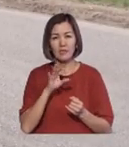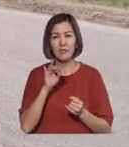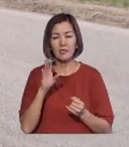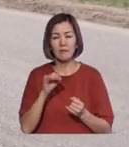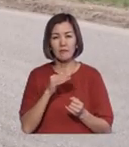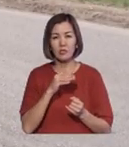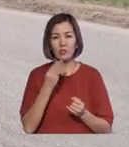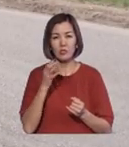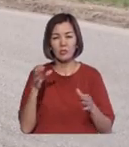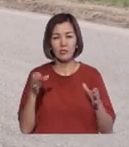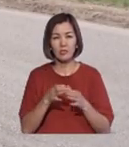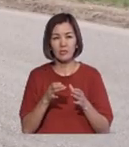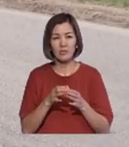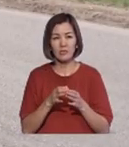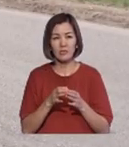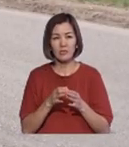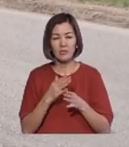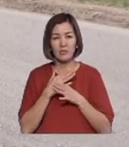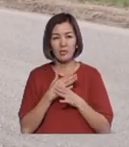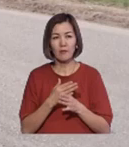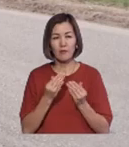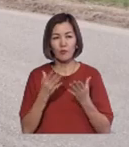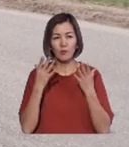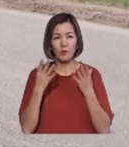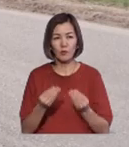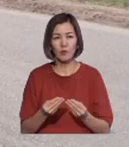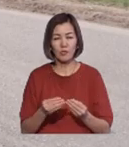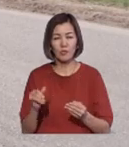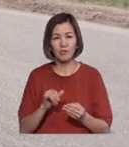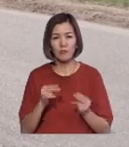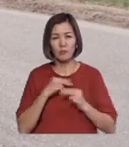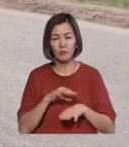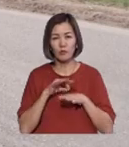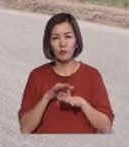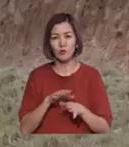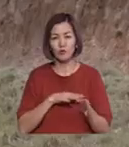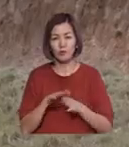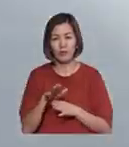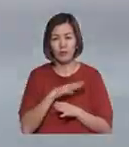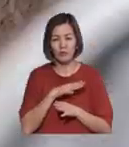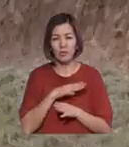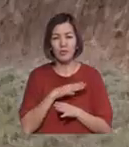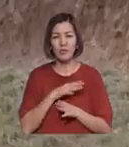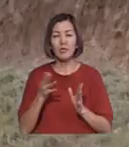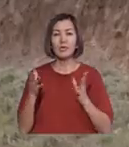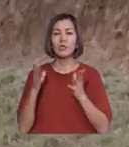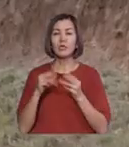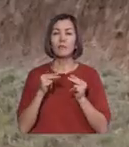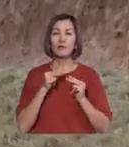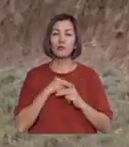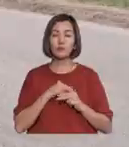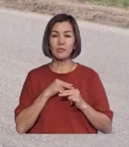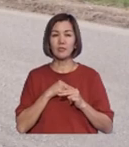серіктестігінің жаңағы жол пайдалану бөлімдері тарапынан бүгінгі күні сенбілік жұмыстары атқарылуда. Жалпы бұл жұмыстарға